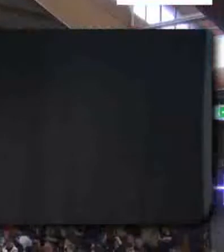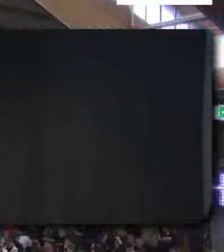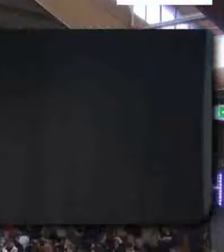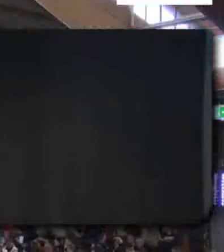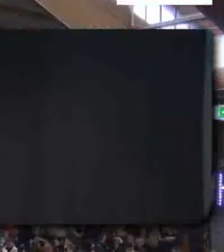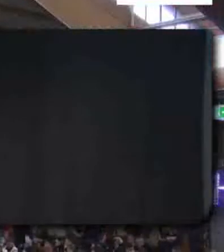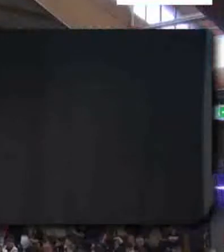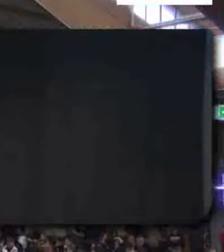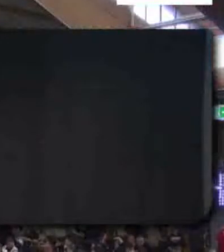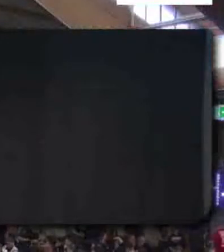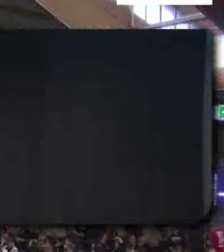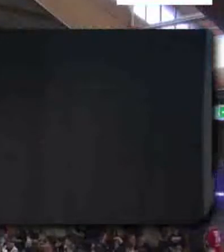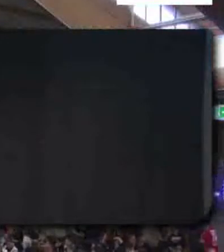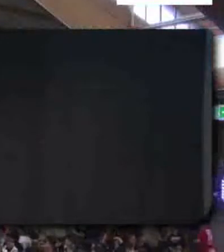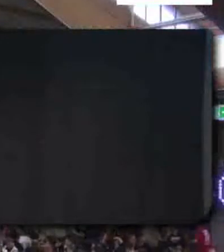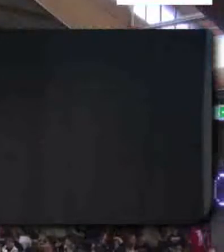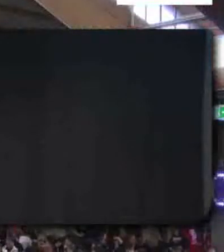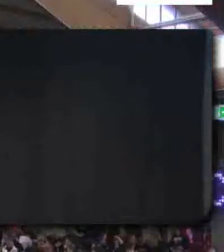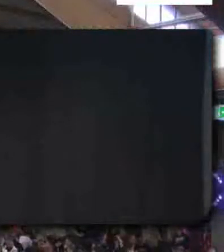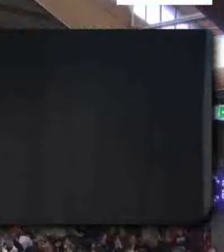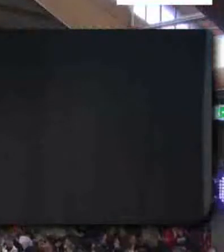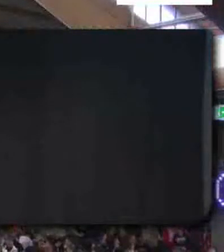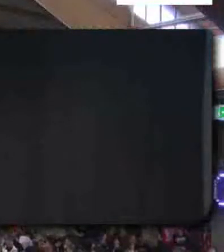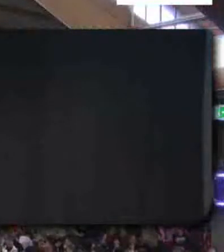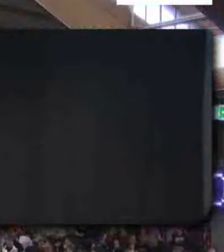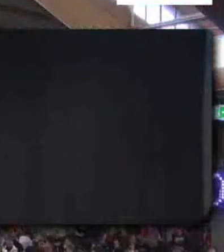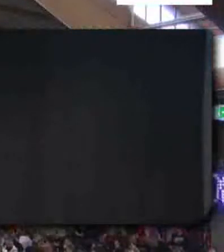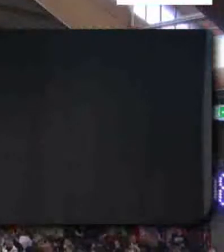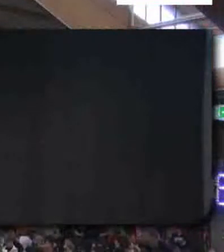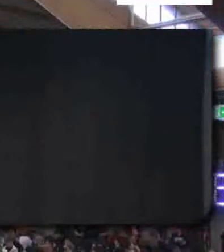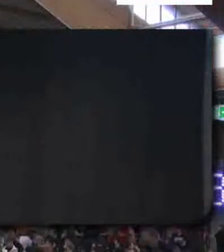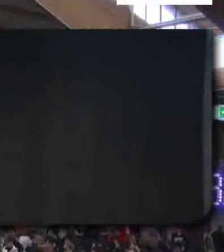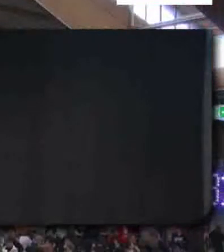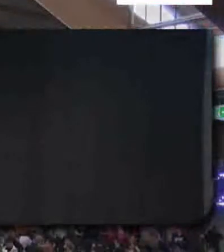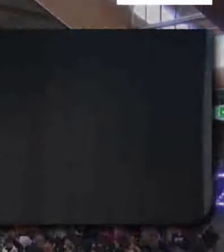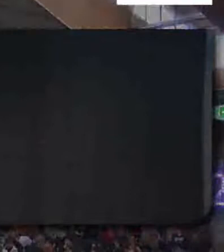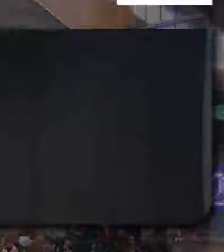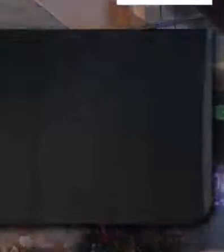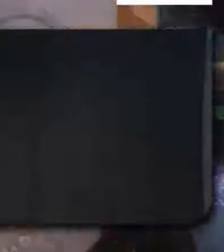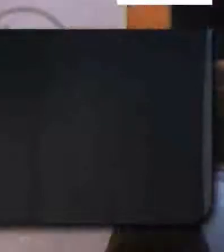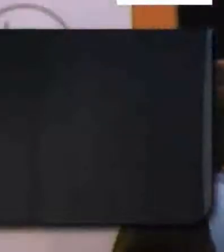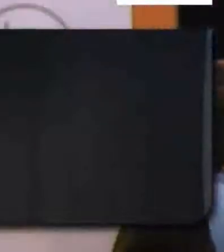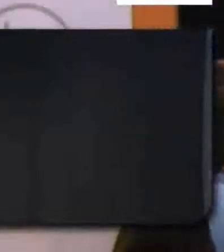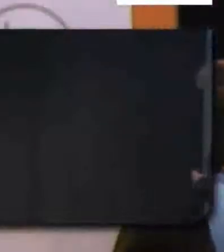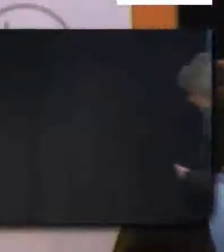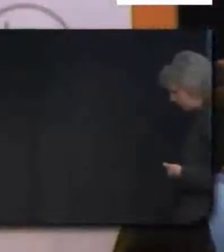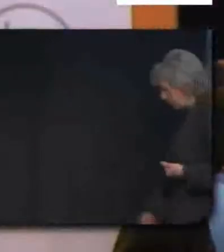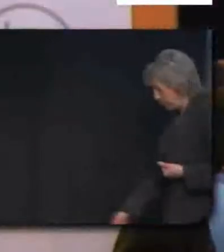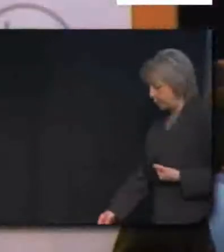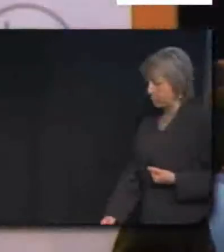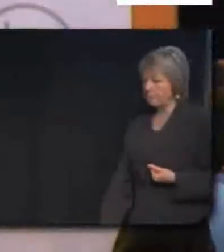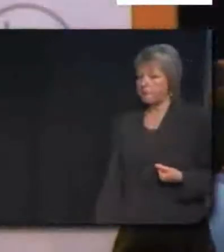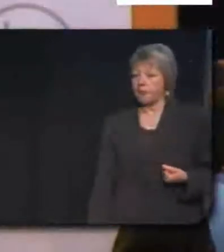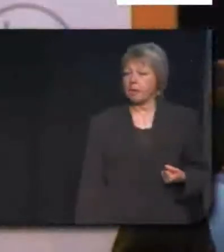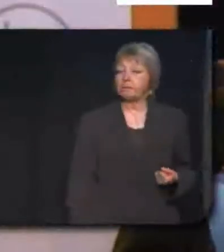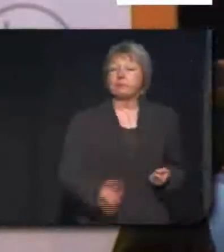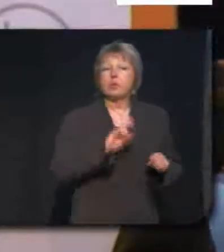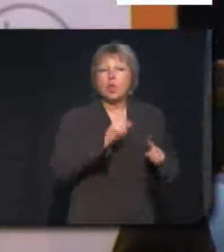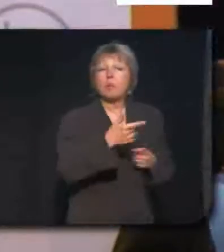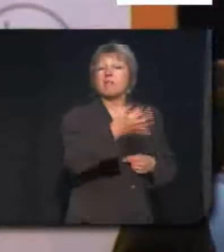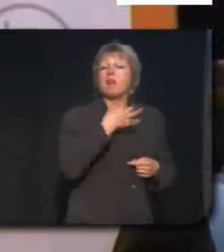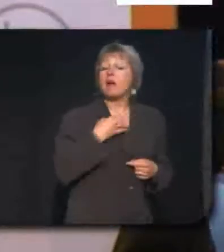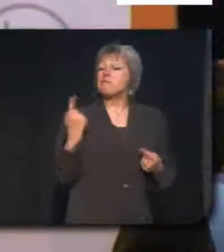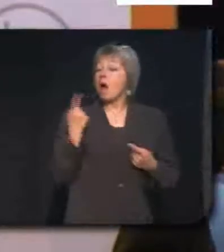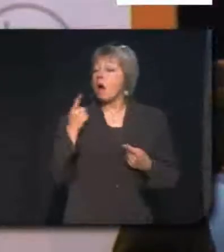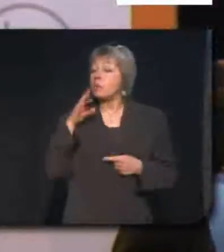und heute früh also wenn es hier kam wiederholt die Frage warum wir das geheim machen werden wir das heute früh zusammen mit der Versammlung davon ausgehen dass